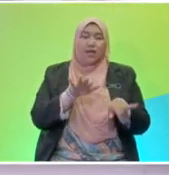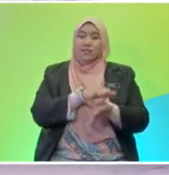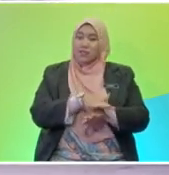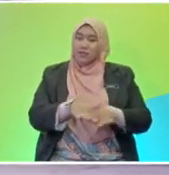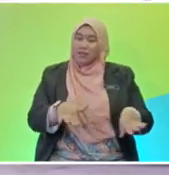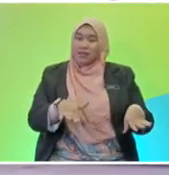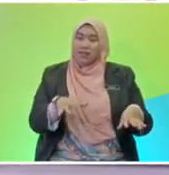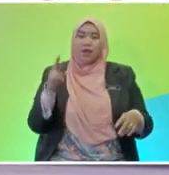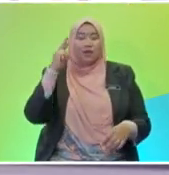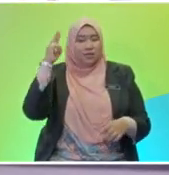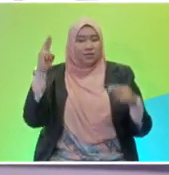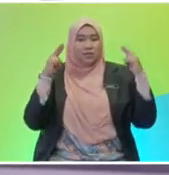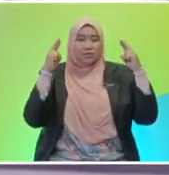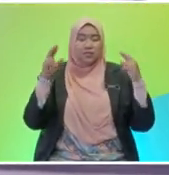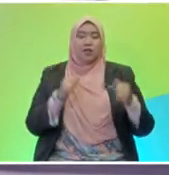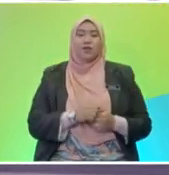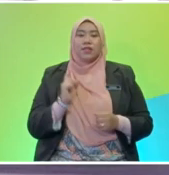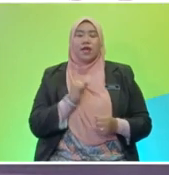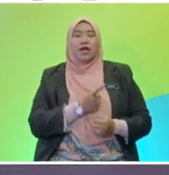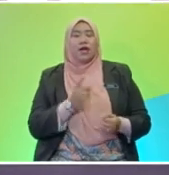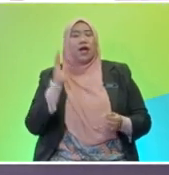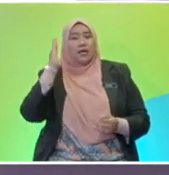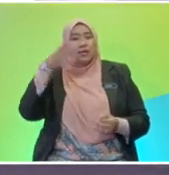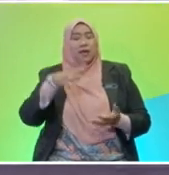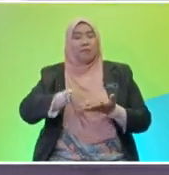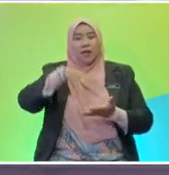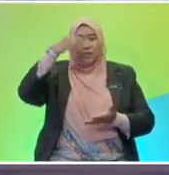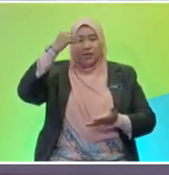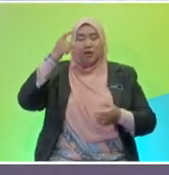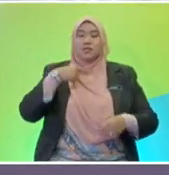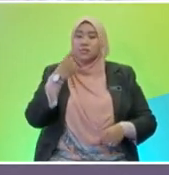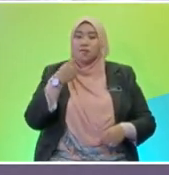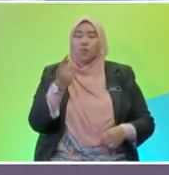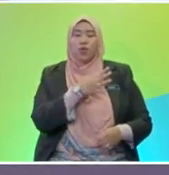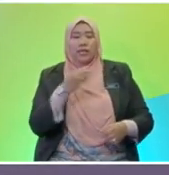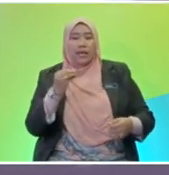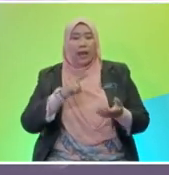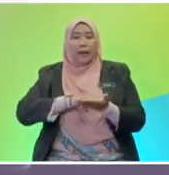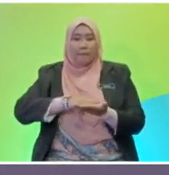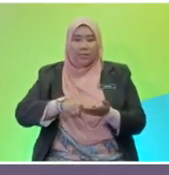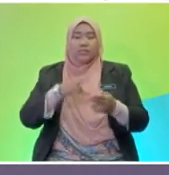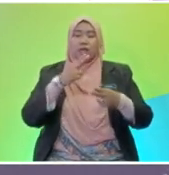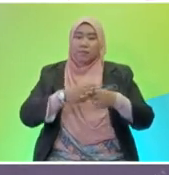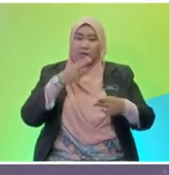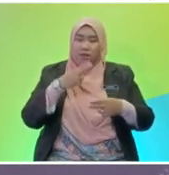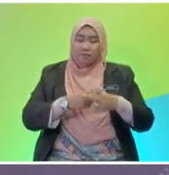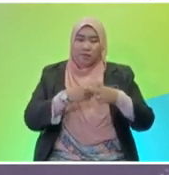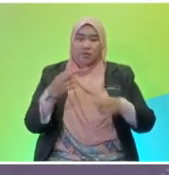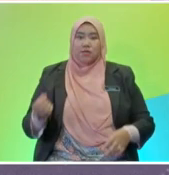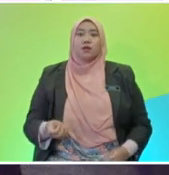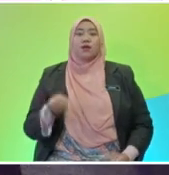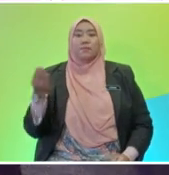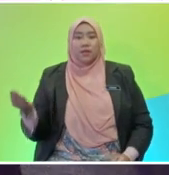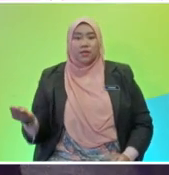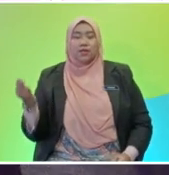sebab kita akan belajar dan kita akan sebut dan baca nama-nama objek ini Oke dan nama-nama